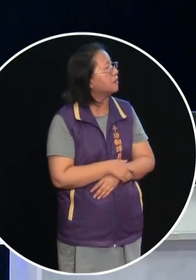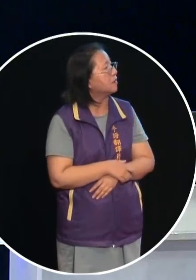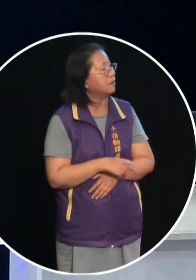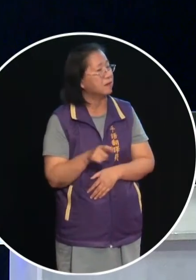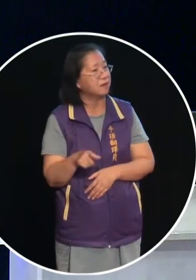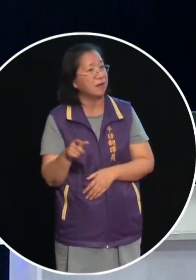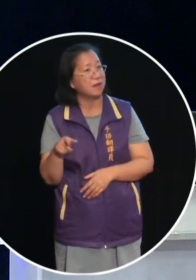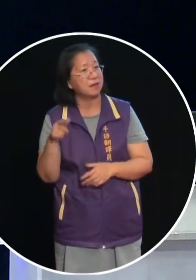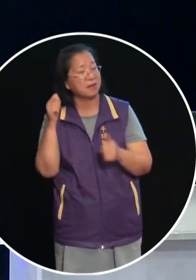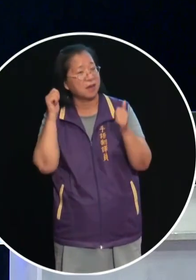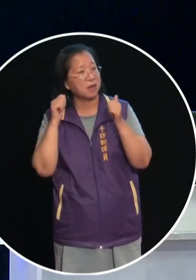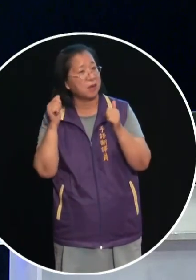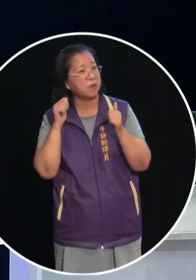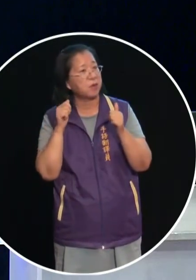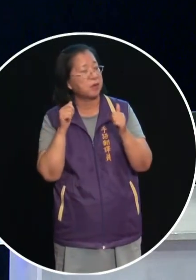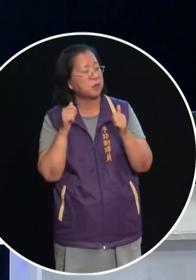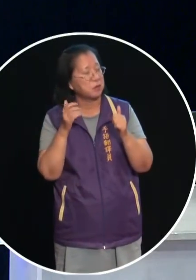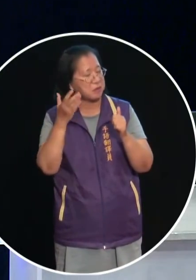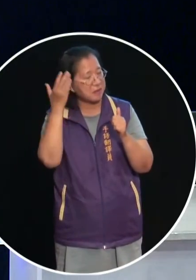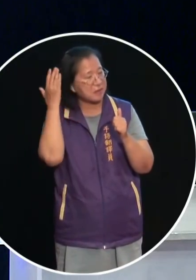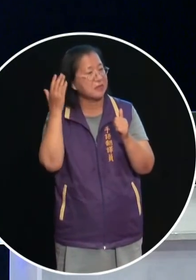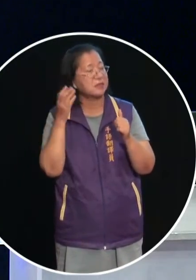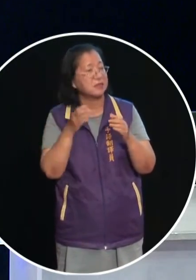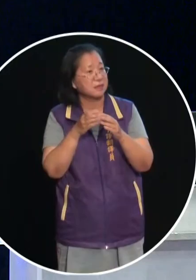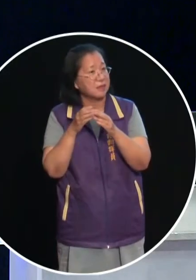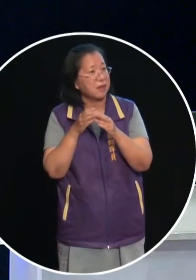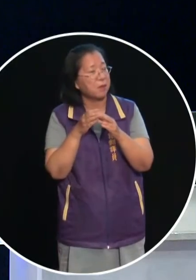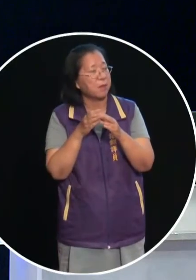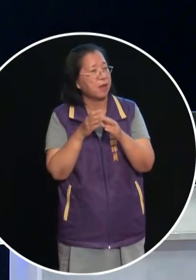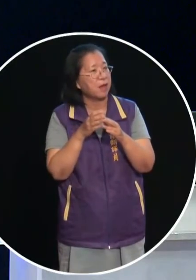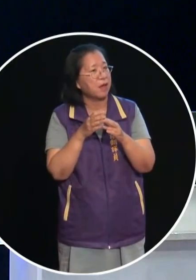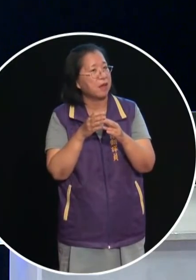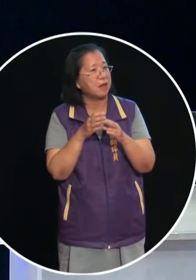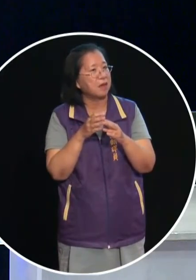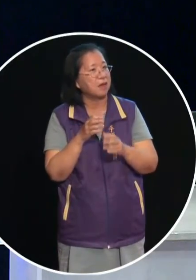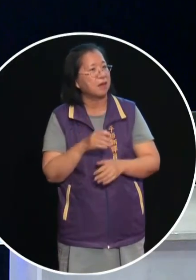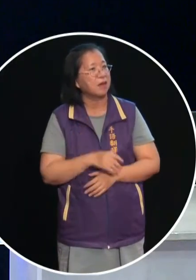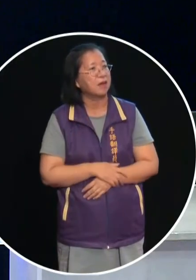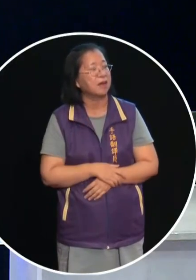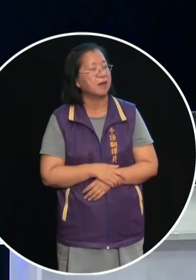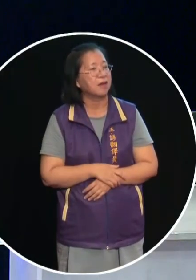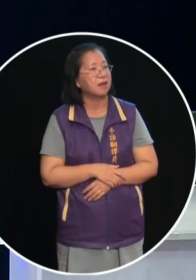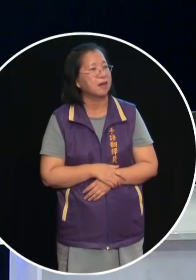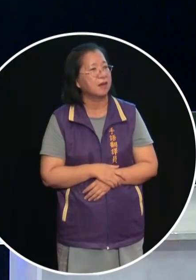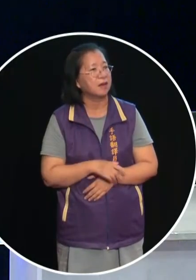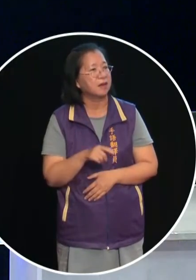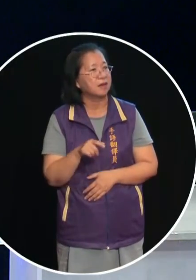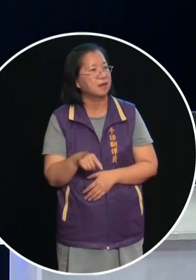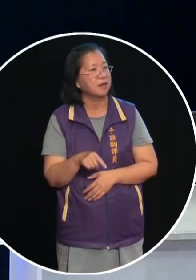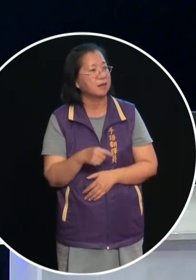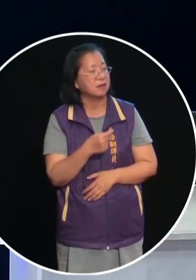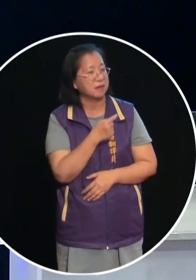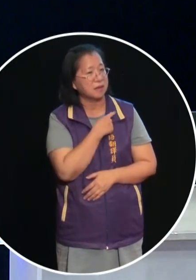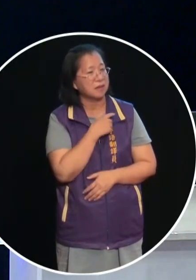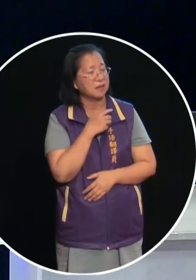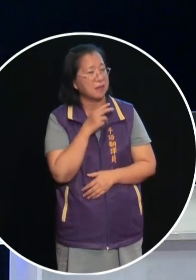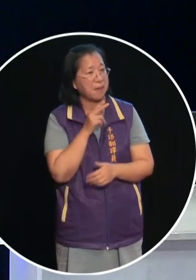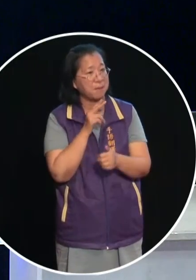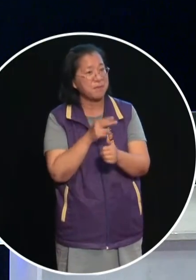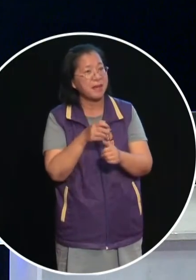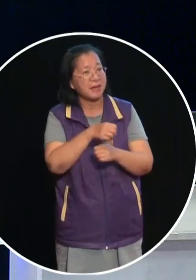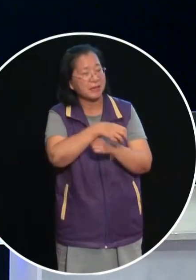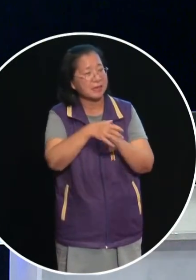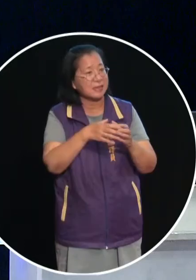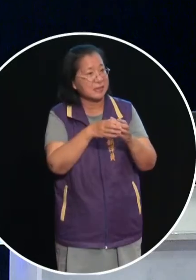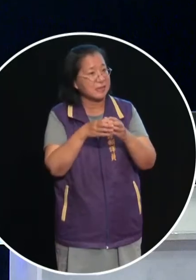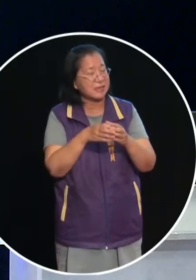复大鸿之派，所以尽量要找出过去在鸿之派有关系的派系，一起要